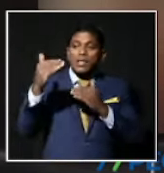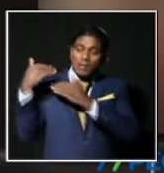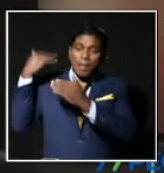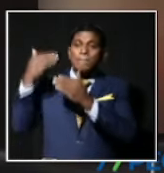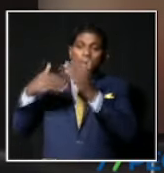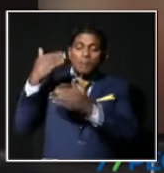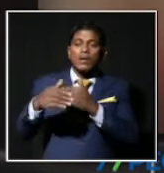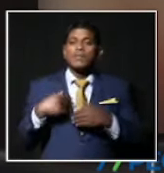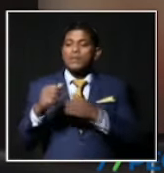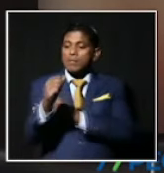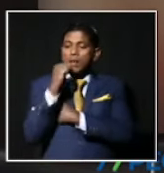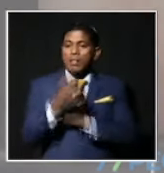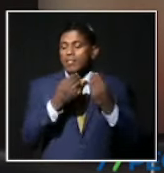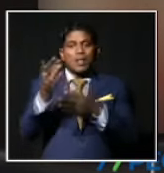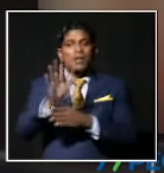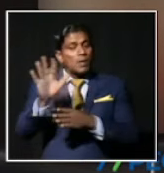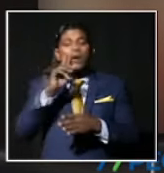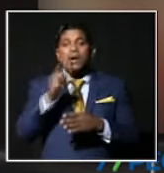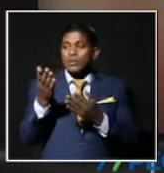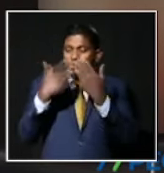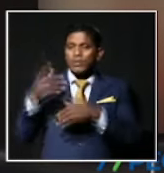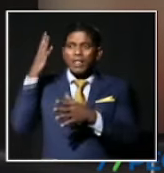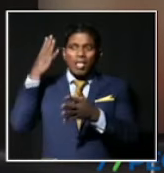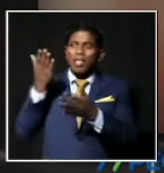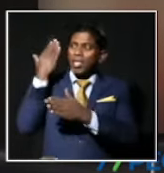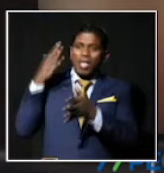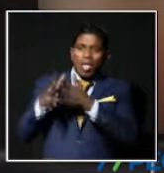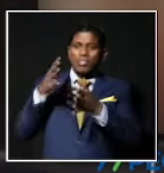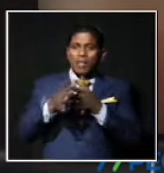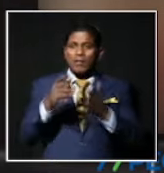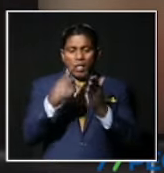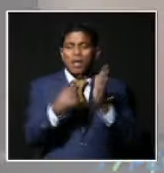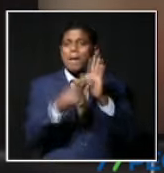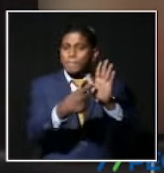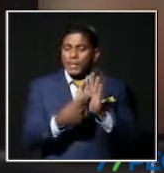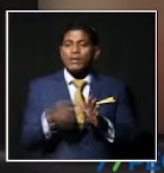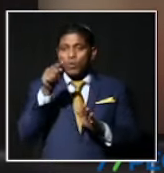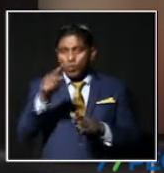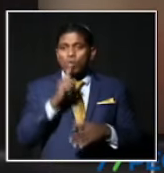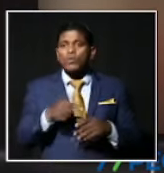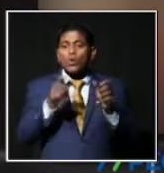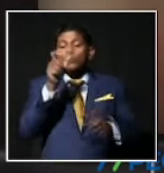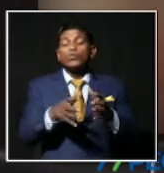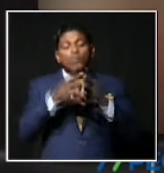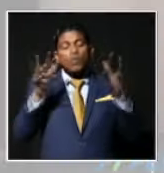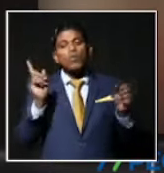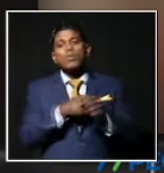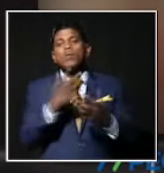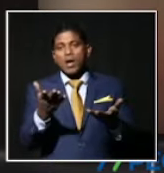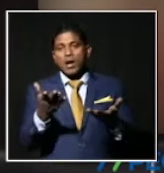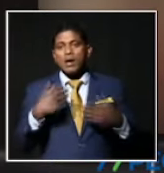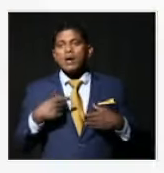බලෙන් ආයුධ දෙන්න එපා. පහුගිය කාලේ අරක වුණා මේක වුණා කියලා ලයිස්තු පෙන්නනවා. ඔයාලා කී දහහක් නම් මරණ දැම්මද? බාහිර වෙච්ච